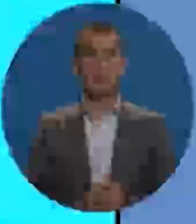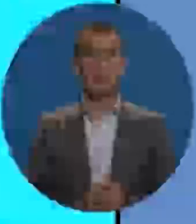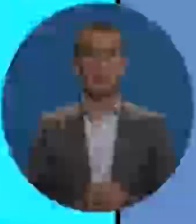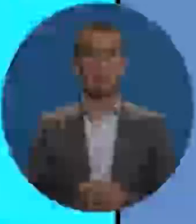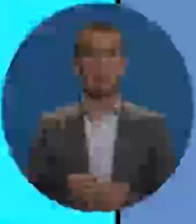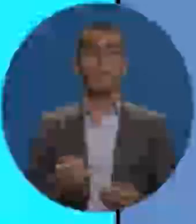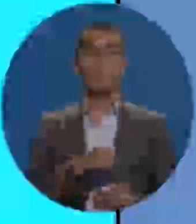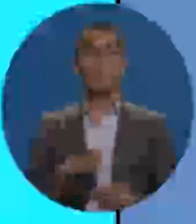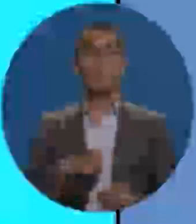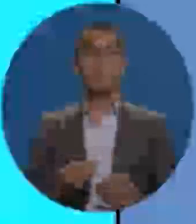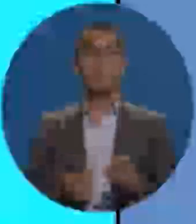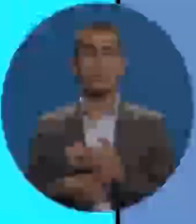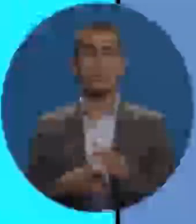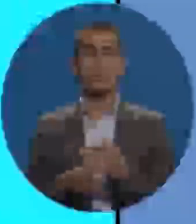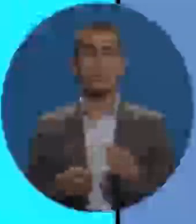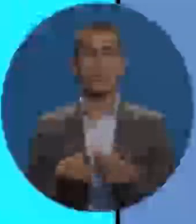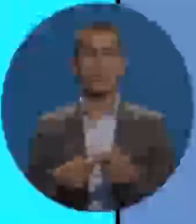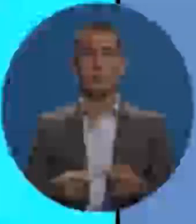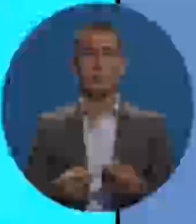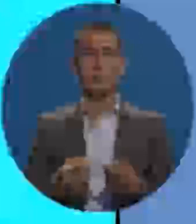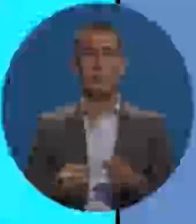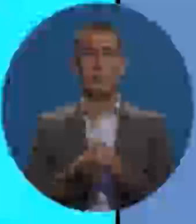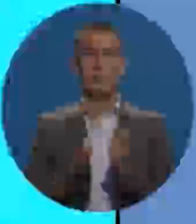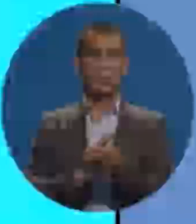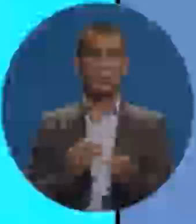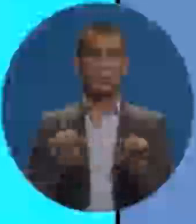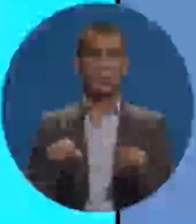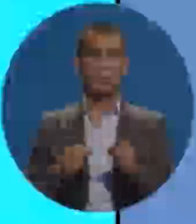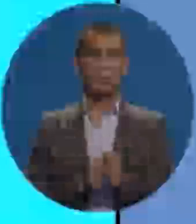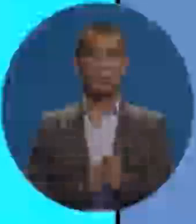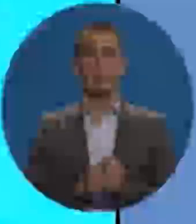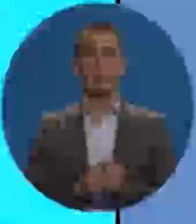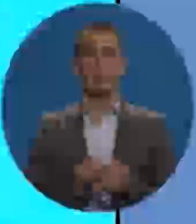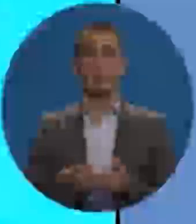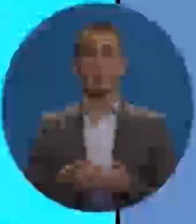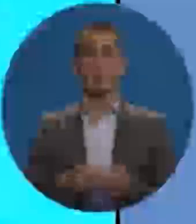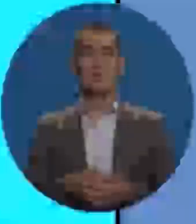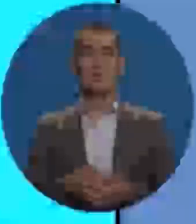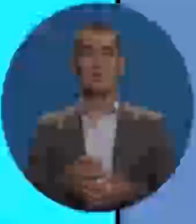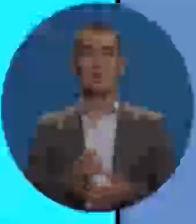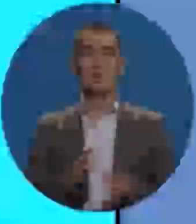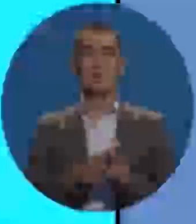Қалеген санды оның таңба қосылушыларының қосындысы менен алмастыру мүмкін. Мысалы,